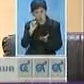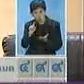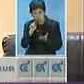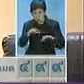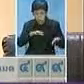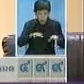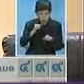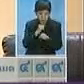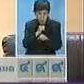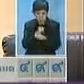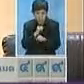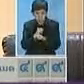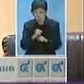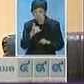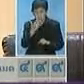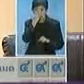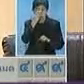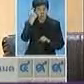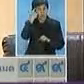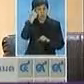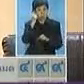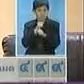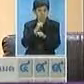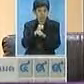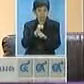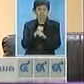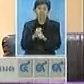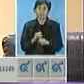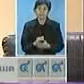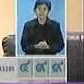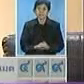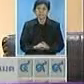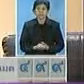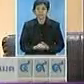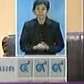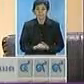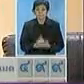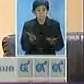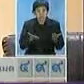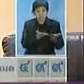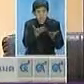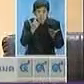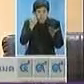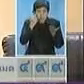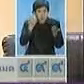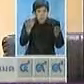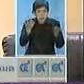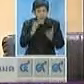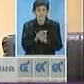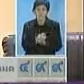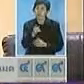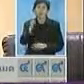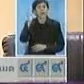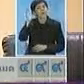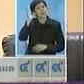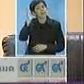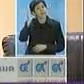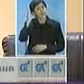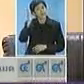ำเป็นมันเป็นเรื่องจะเกิดขึ้นภายภาคหน้าไม่มีใครรู้ท่านก็อภิปราย